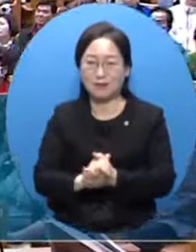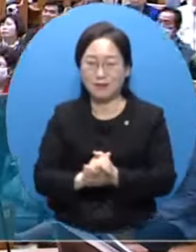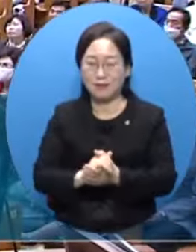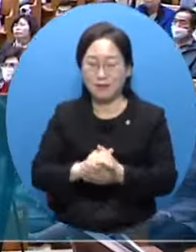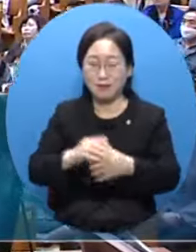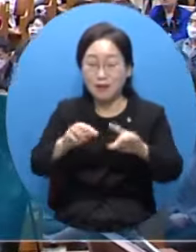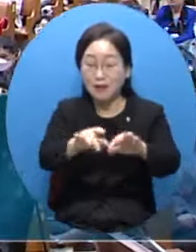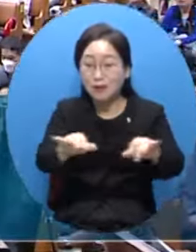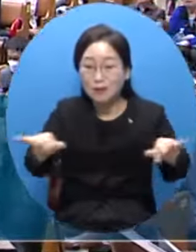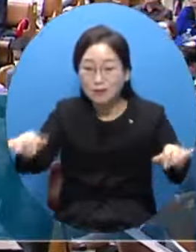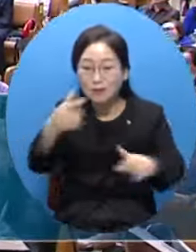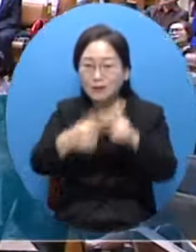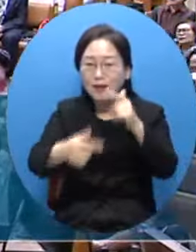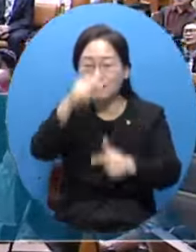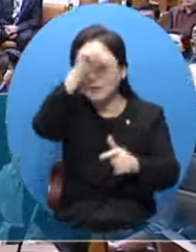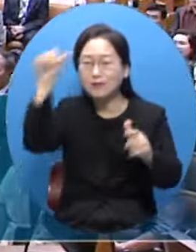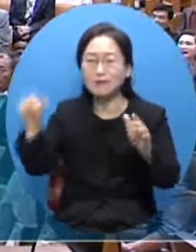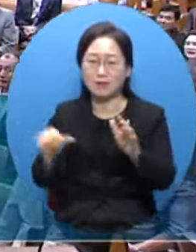떨기나무 인생.